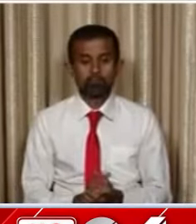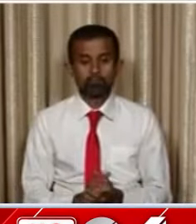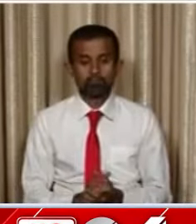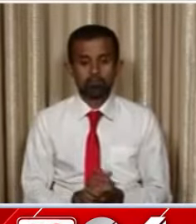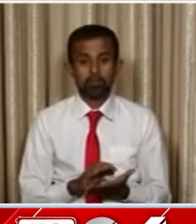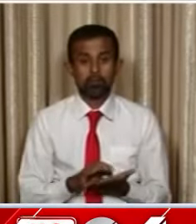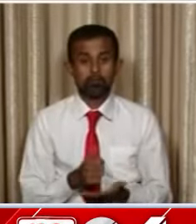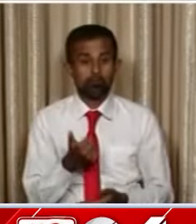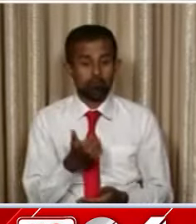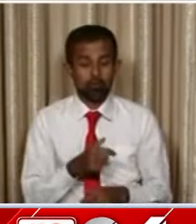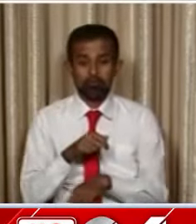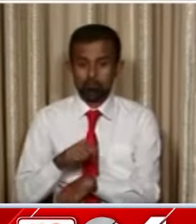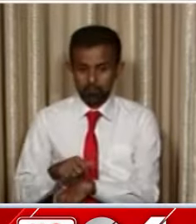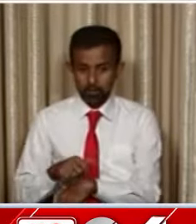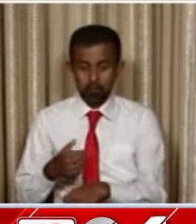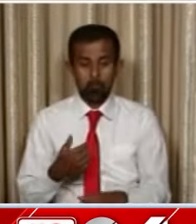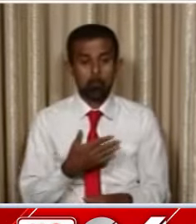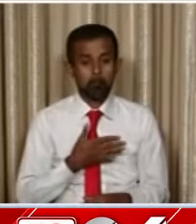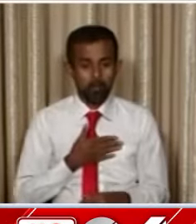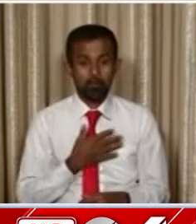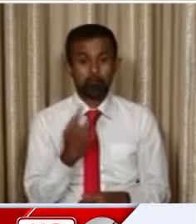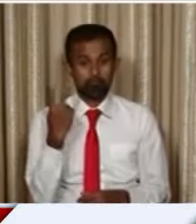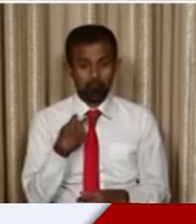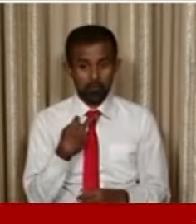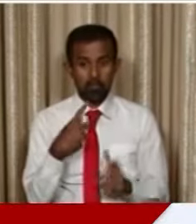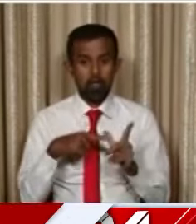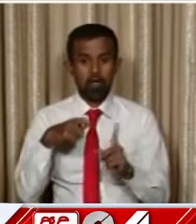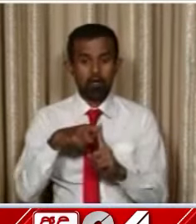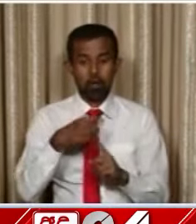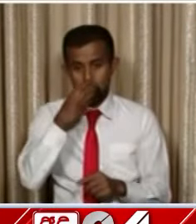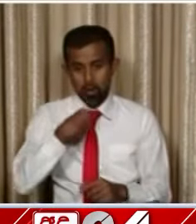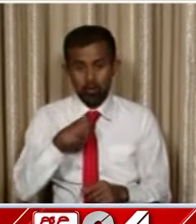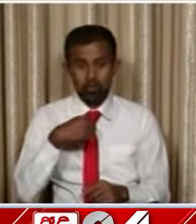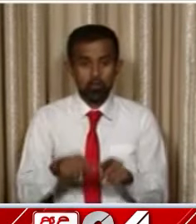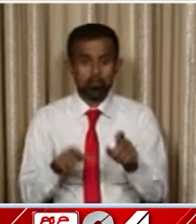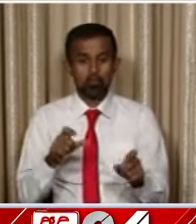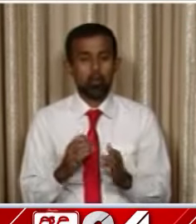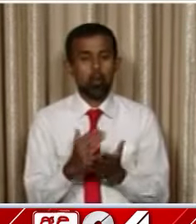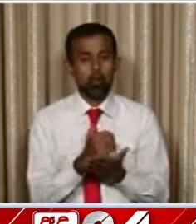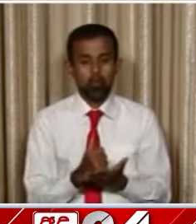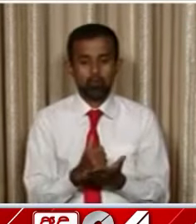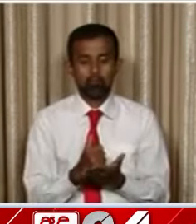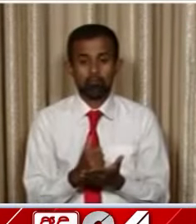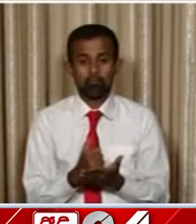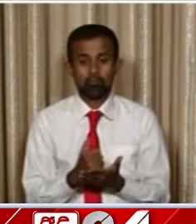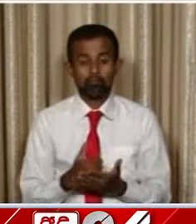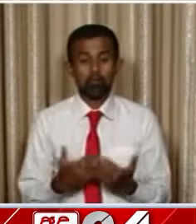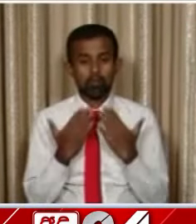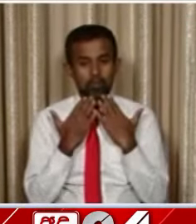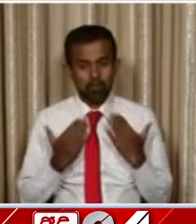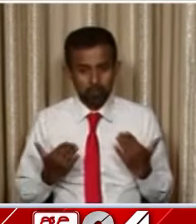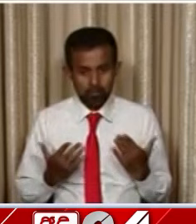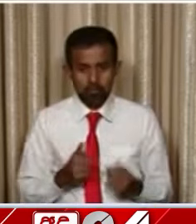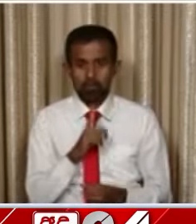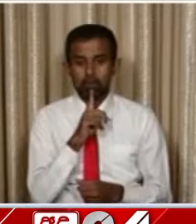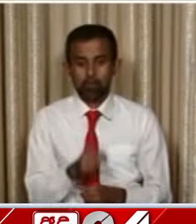මේ තීරණාත්මක අවස්ථාවේ මාගේ විශ්වාසය ලැබූ අක්‍රස්ස ප්‍රමුඛ මාතර දිස්ත්‍රික්කයේ ජනතාවට මාගේ හෘදයාංගම කෘතවේදීත්වය ප්‍රකාශ